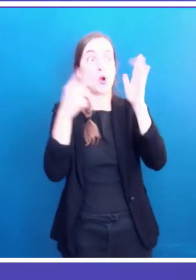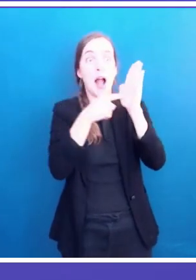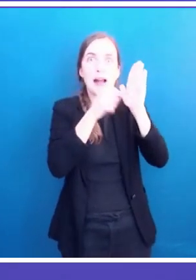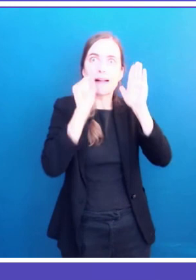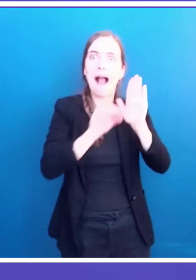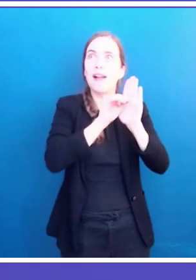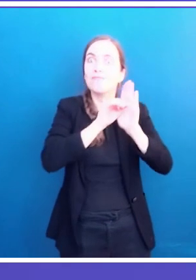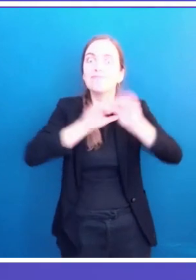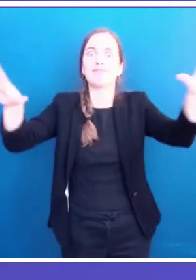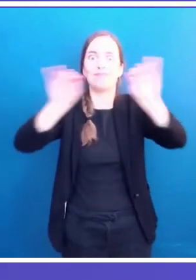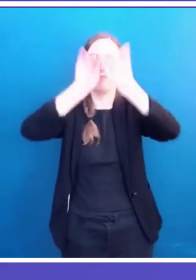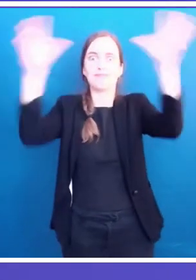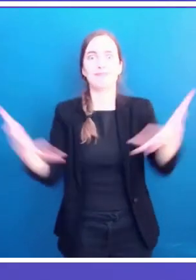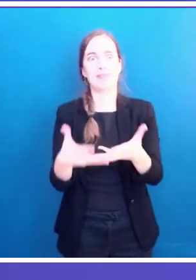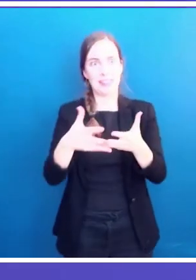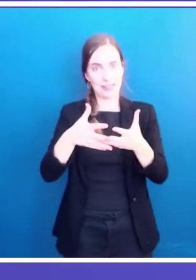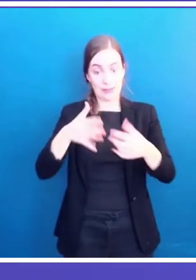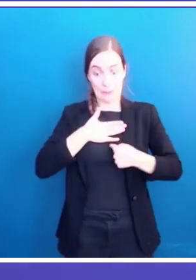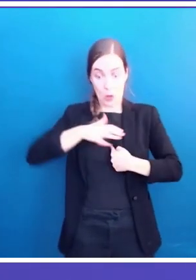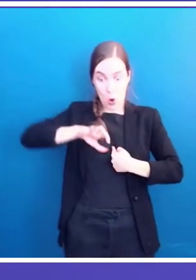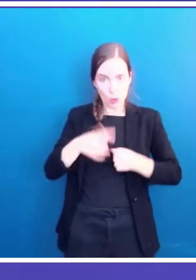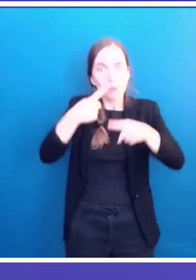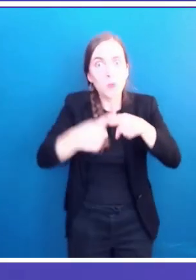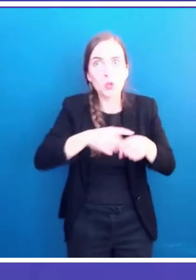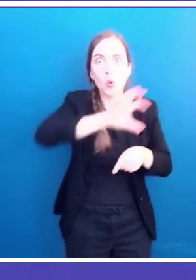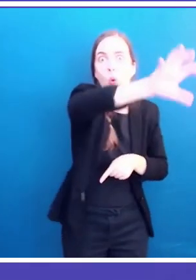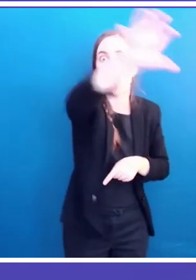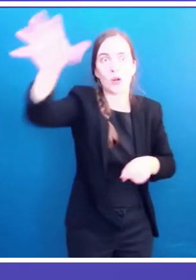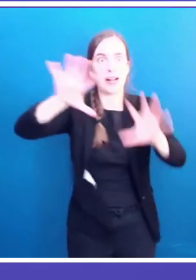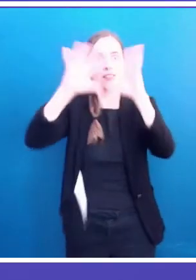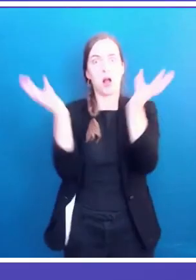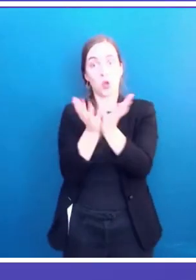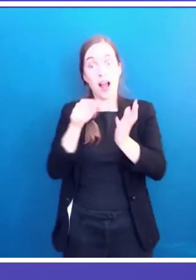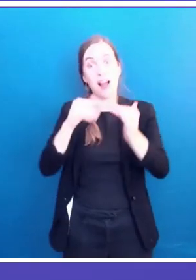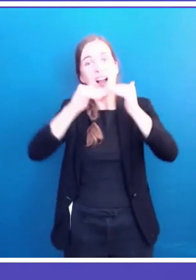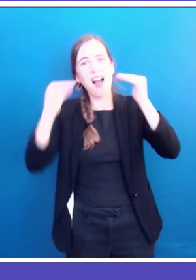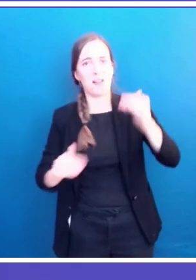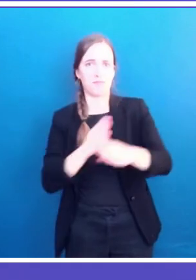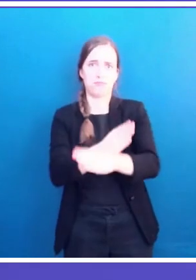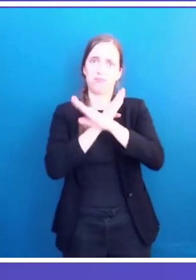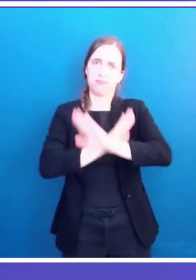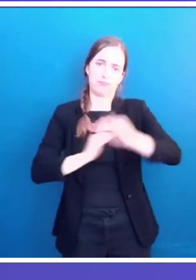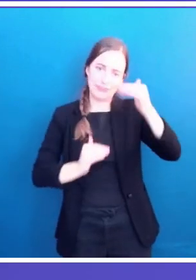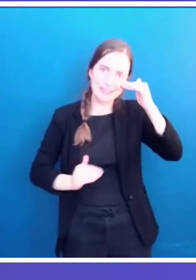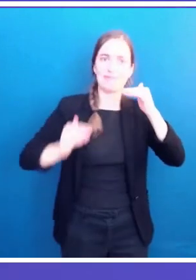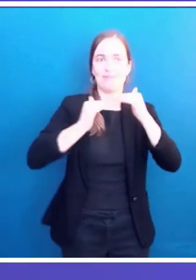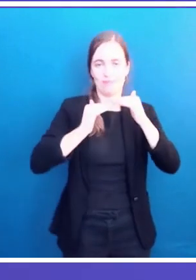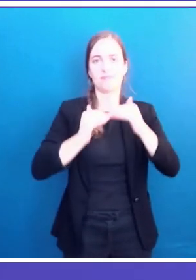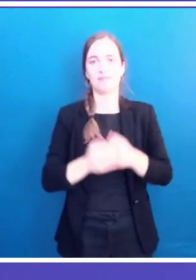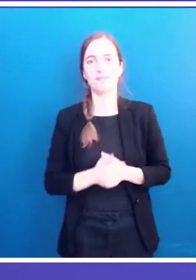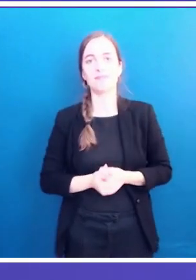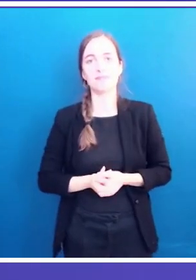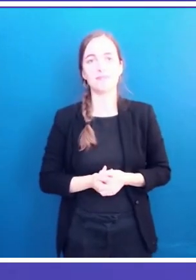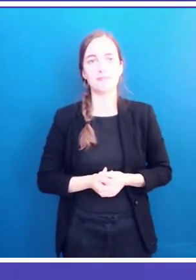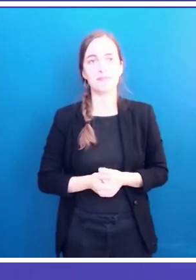وطنية حتى لمكافحة الإتشار بالبشر. ومن التدابير الممكنة رفع الوعي في صفوف